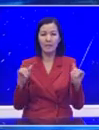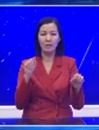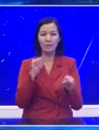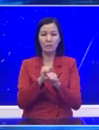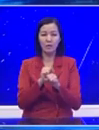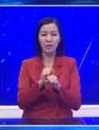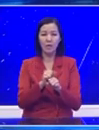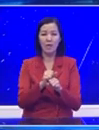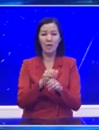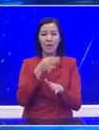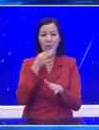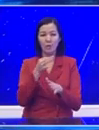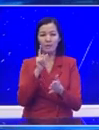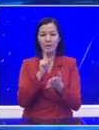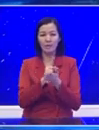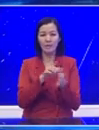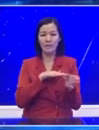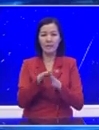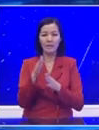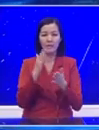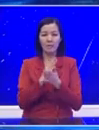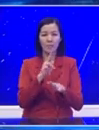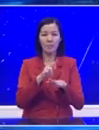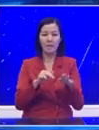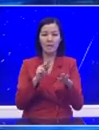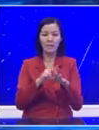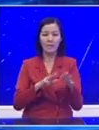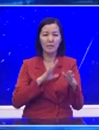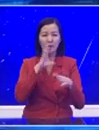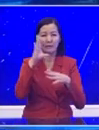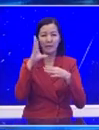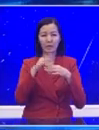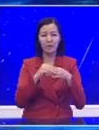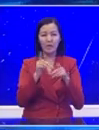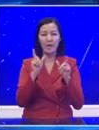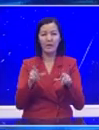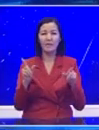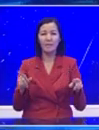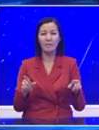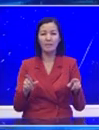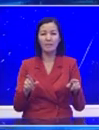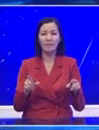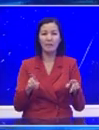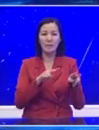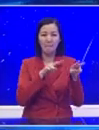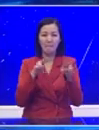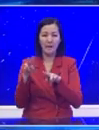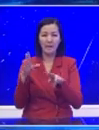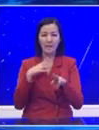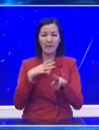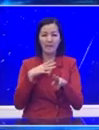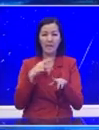кезінде жауапты міндетті арқалап жүр. Полицейлер тәулік бойы карантиндік аймақтарды бақылайды.